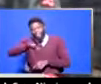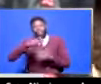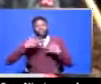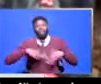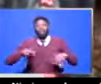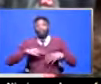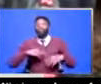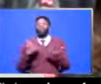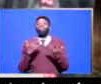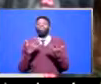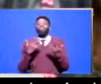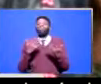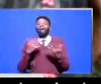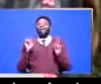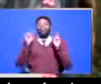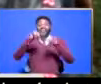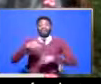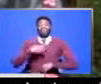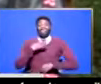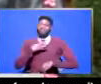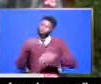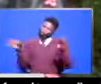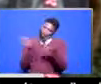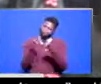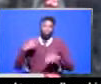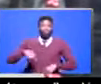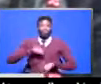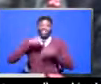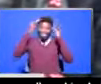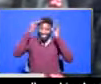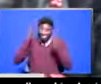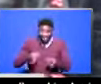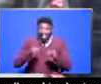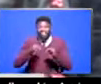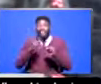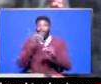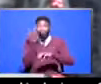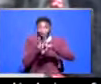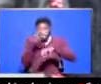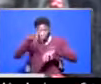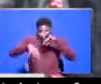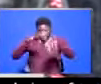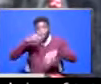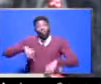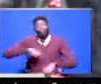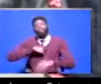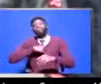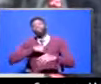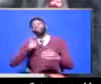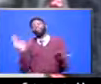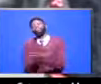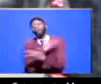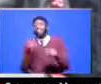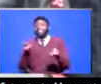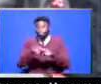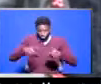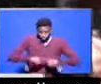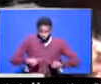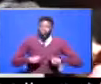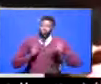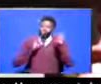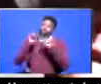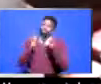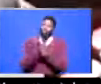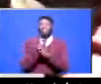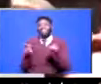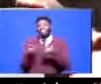wamefunga, na tumeamua kwamba tunaenda kutoa hayo mawe na tunaenda kuongelesha hao vijana pamoja na baba yao.